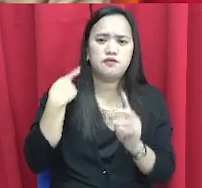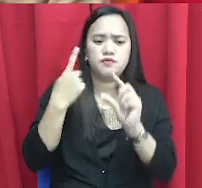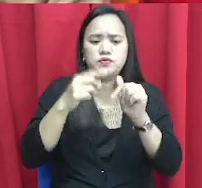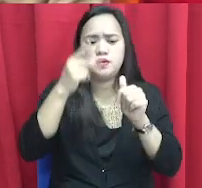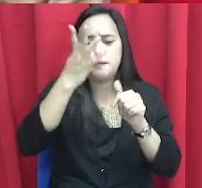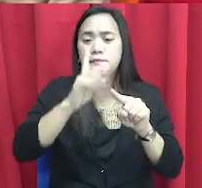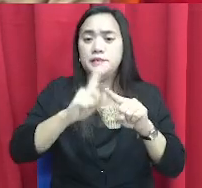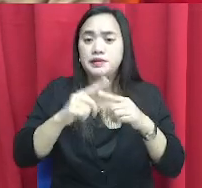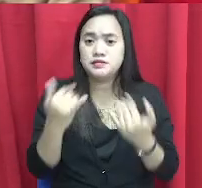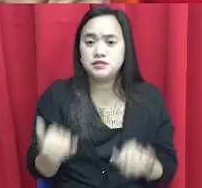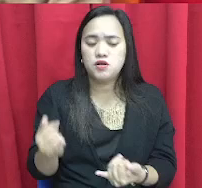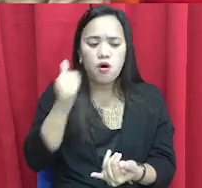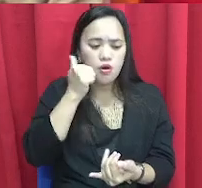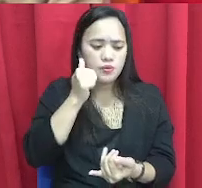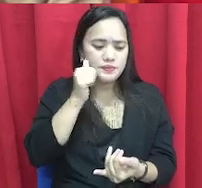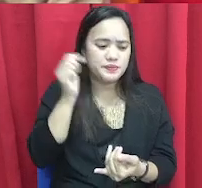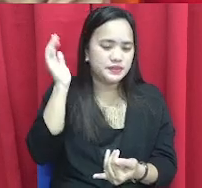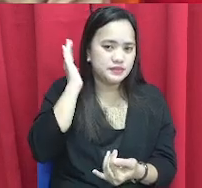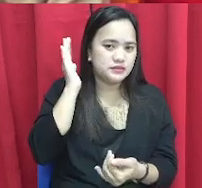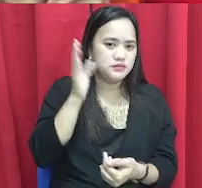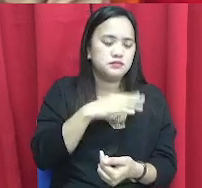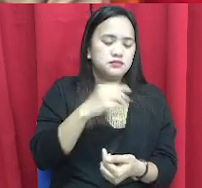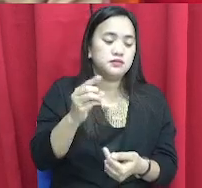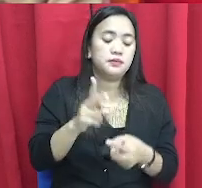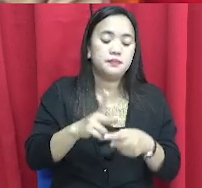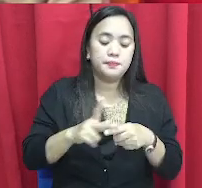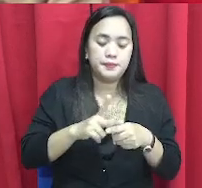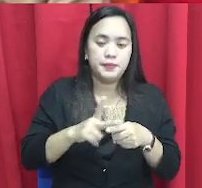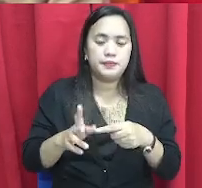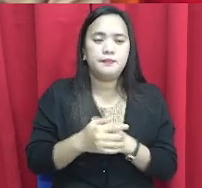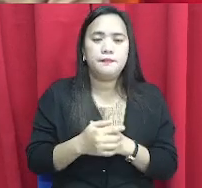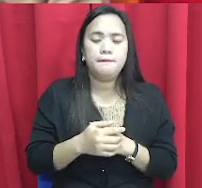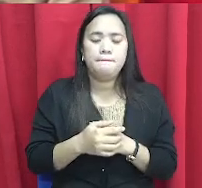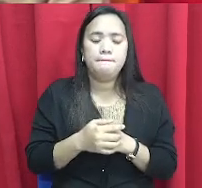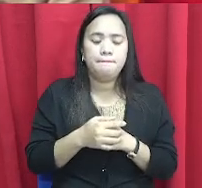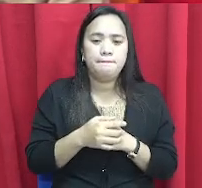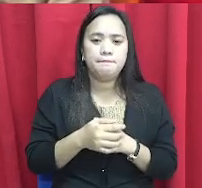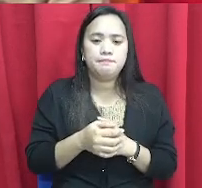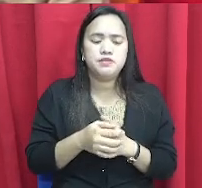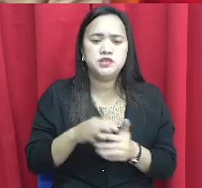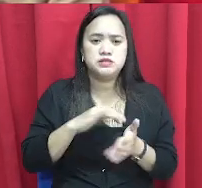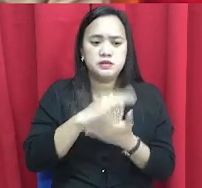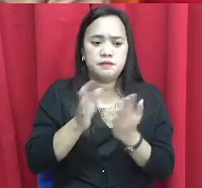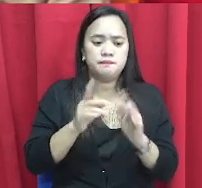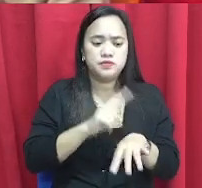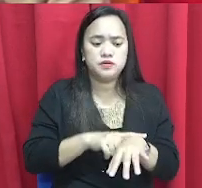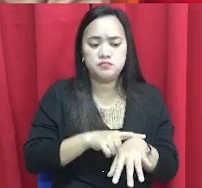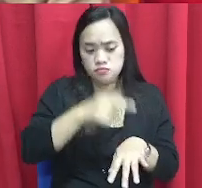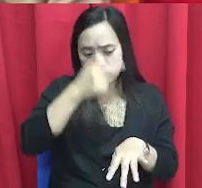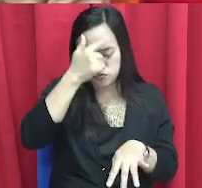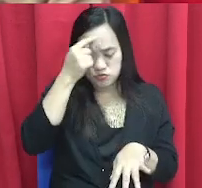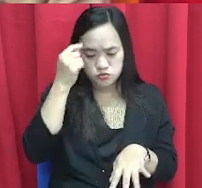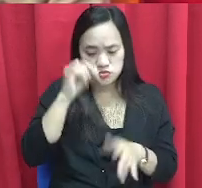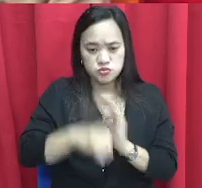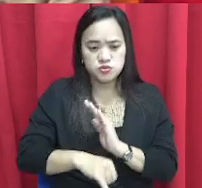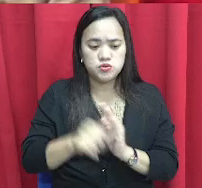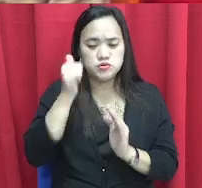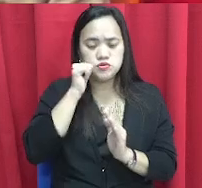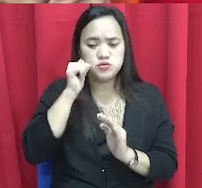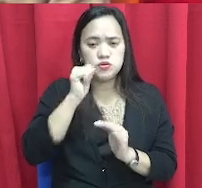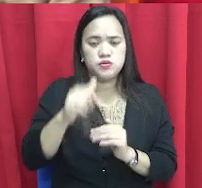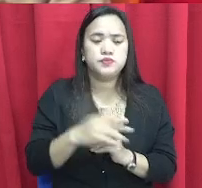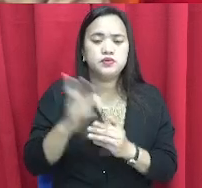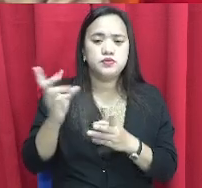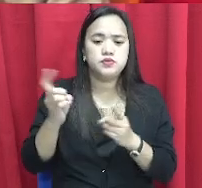nakakapakinig ka ng mga mga prinsipyo ng Sita ng Diyos minsan Nahirapan ka Bakit may Nakasanayan ka na pero sunod ka lang ng sunod